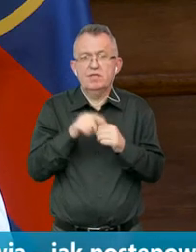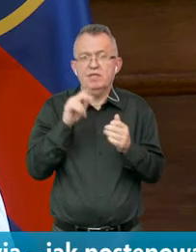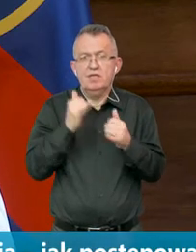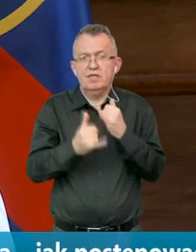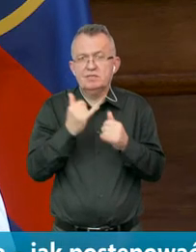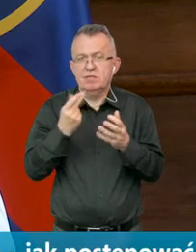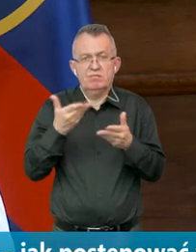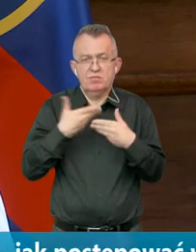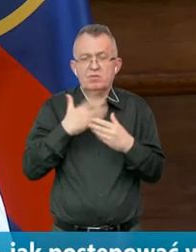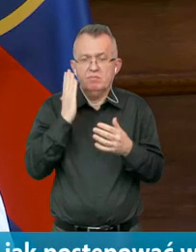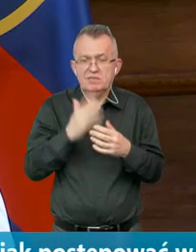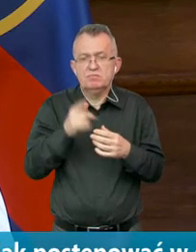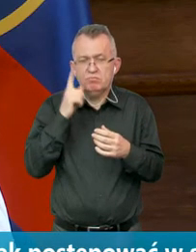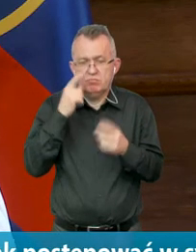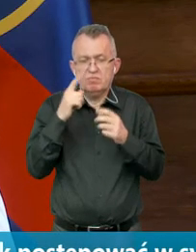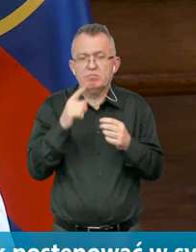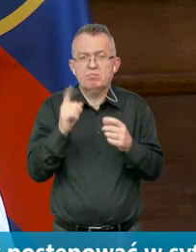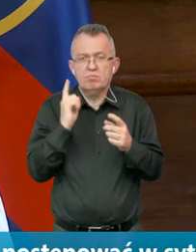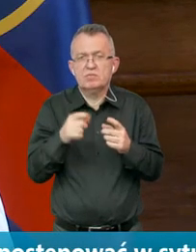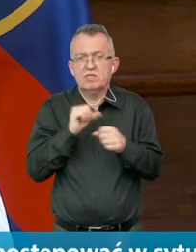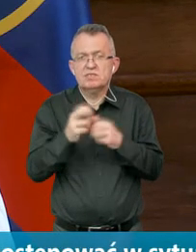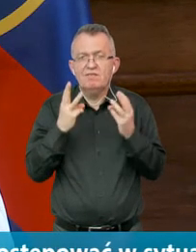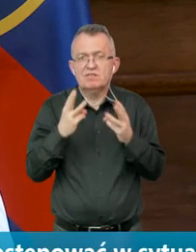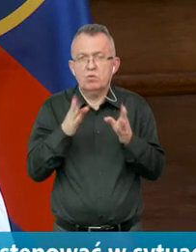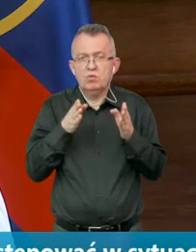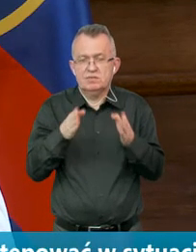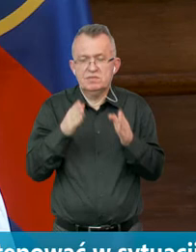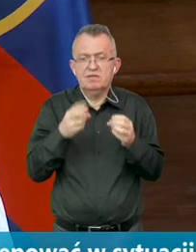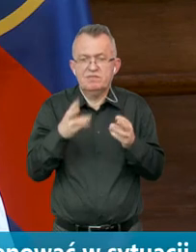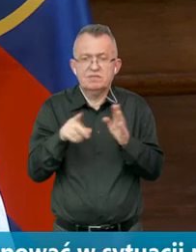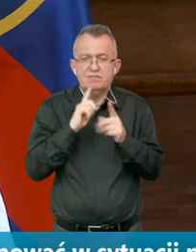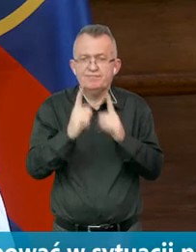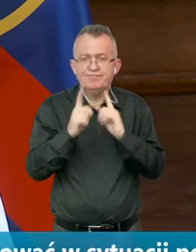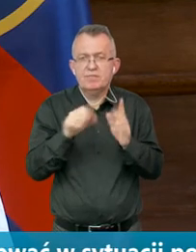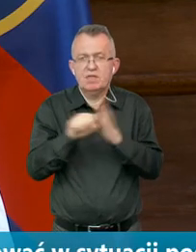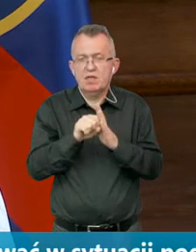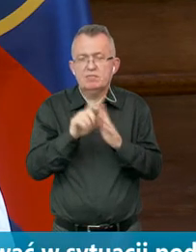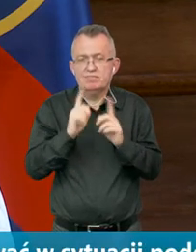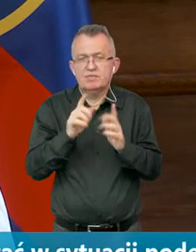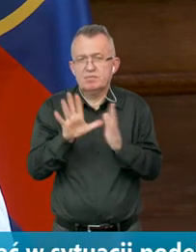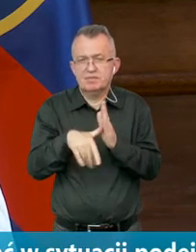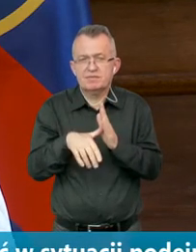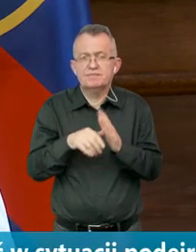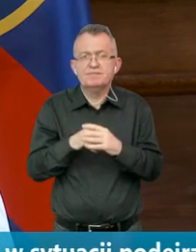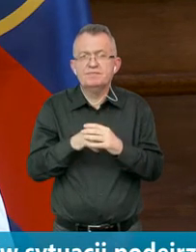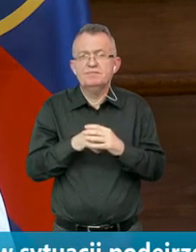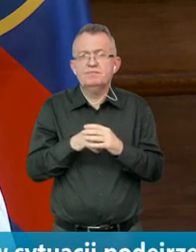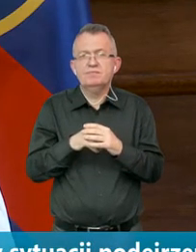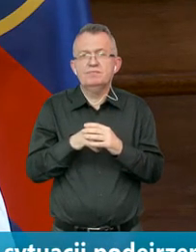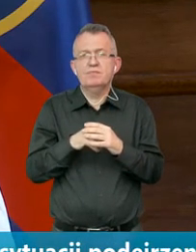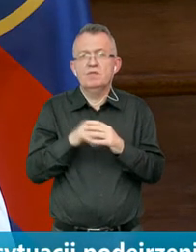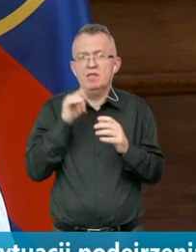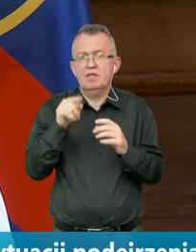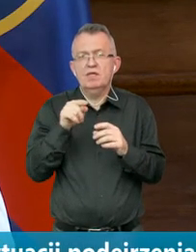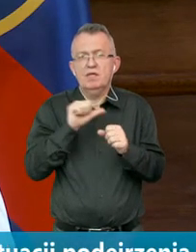jeżeli ich nie dostaniemy, też będziemy o tym myśleli poważnie, ponieważ jest to bardzo ważna ulica, bardzo ważny element układu komunikacyjnego i